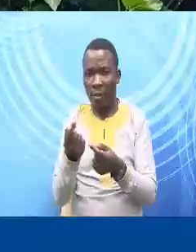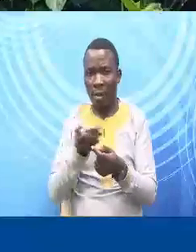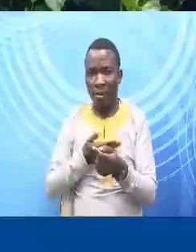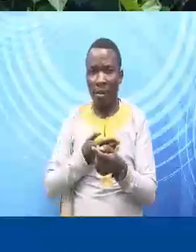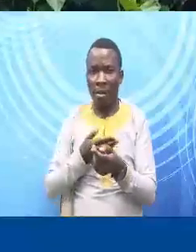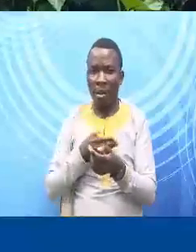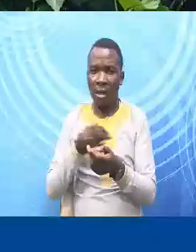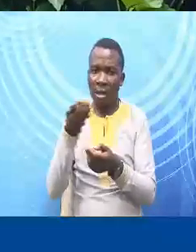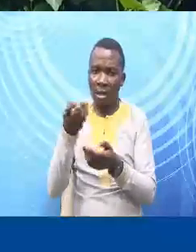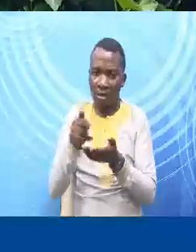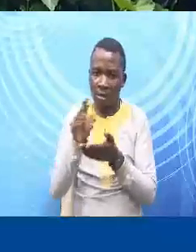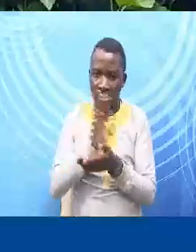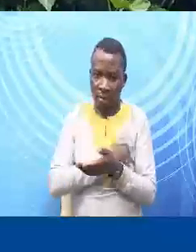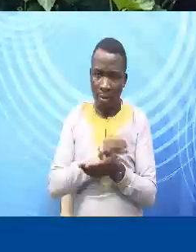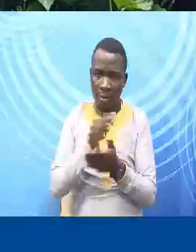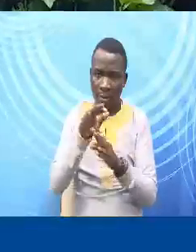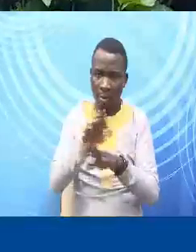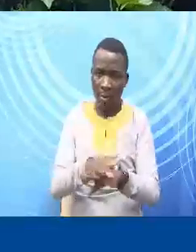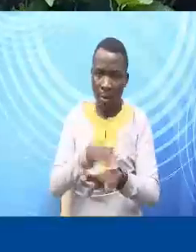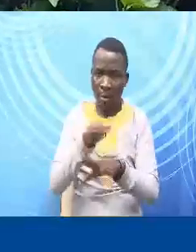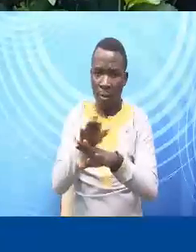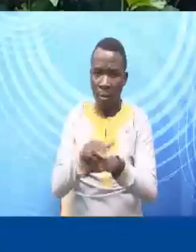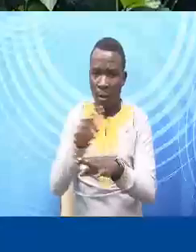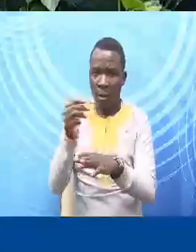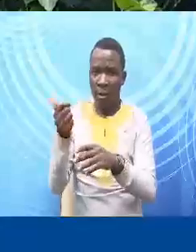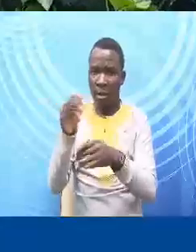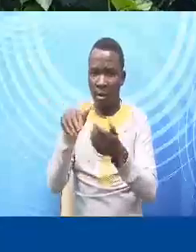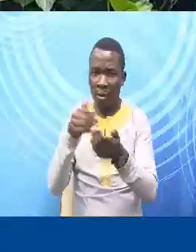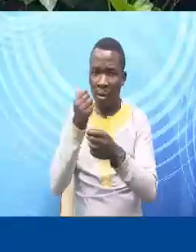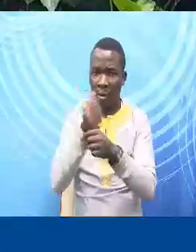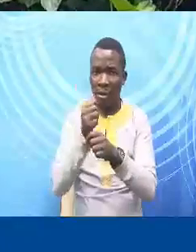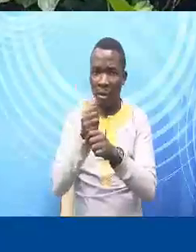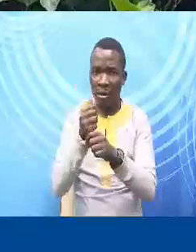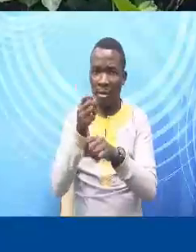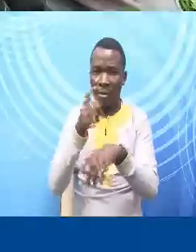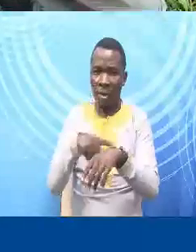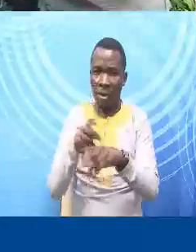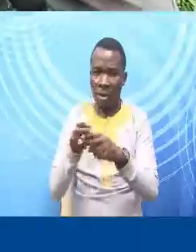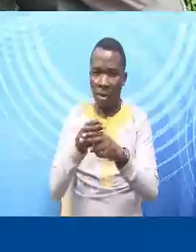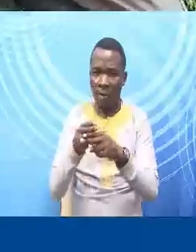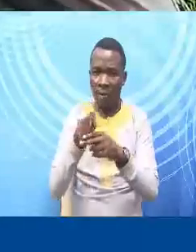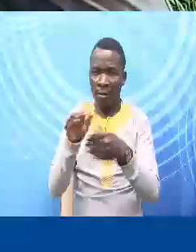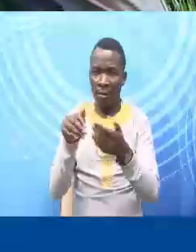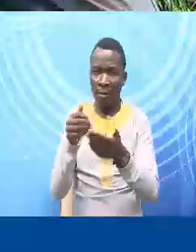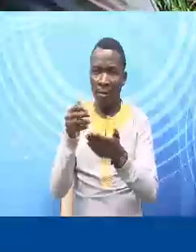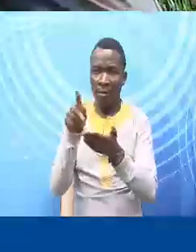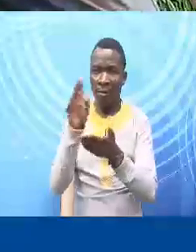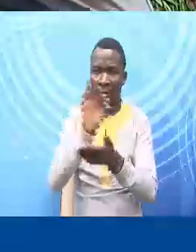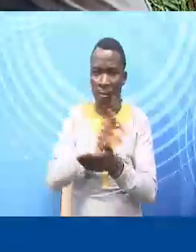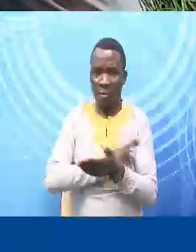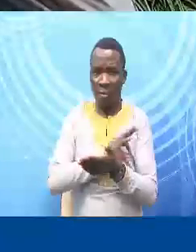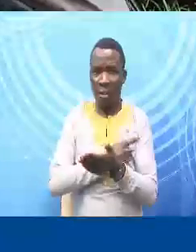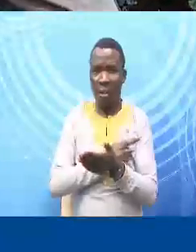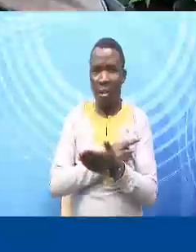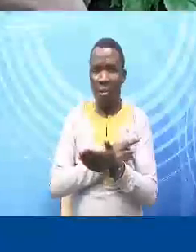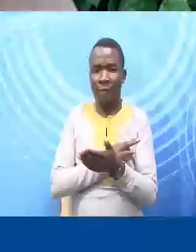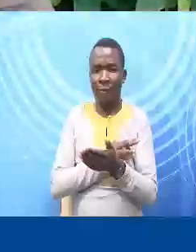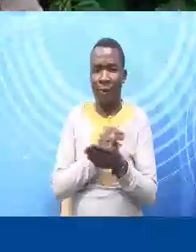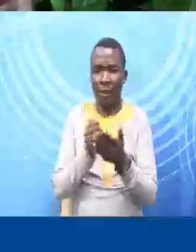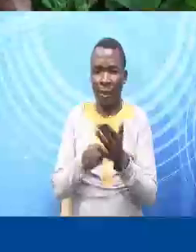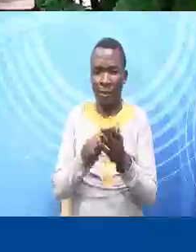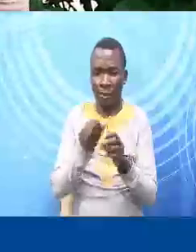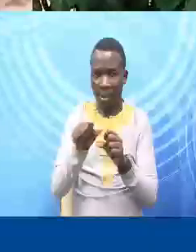tubahemba mu gake gake, ariko n'abandi bose bari kubikoraho mu minsi mike bose barabanje guhembwa. Ku kibazo cy'imyambaro y'akazi aba bakozi bavuga